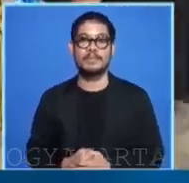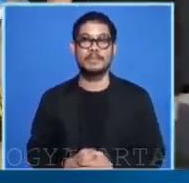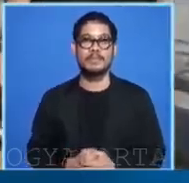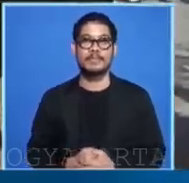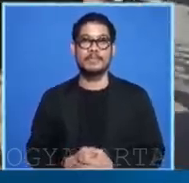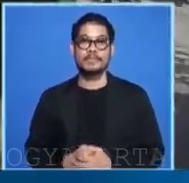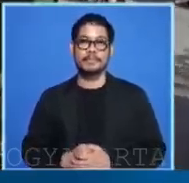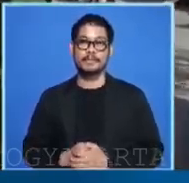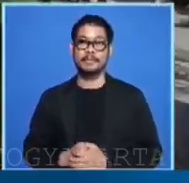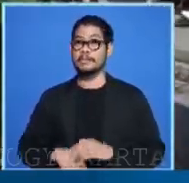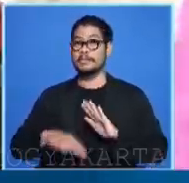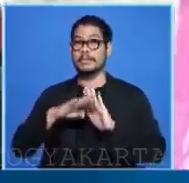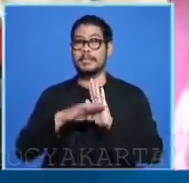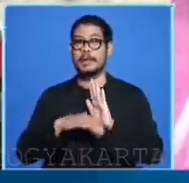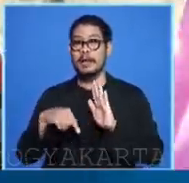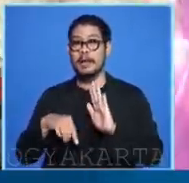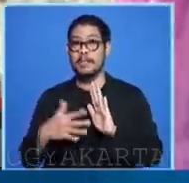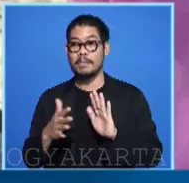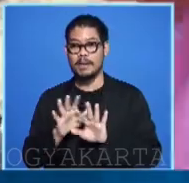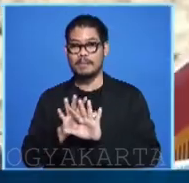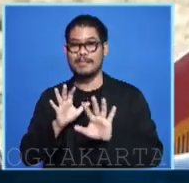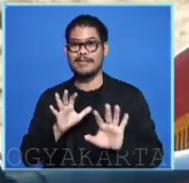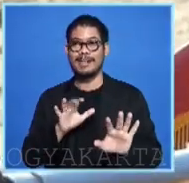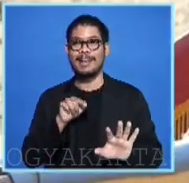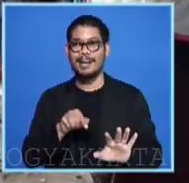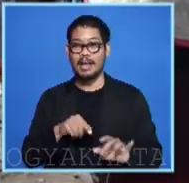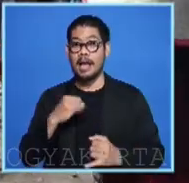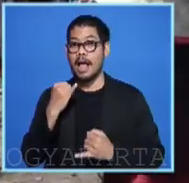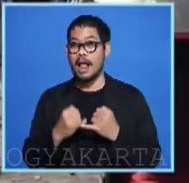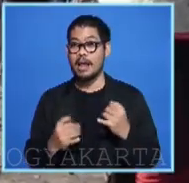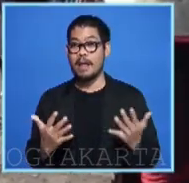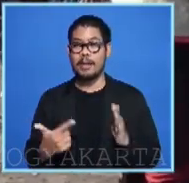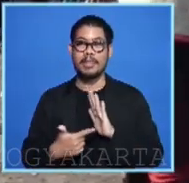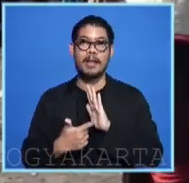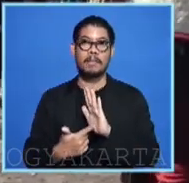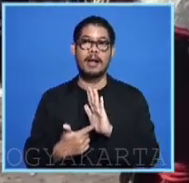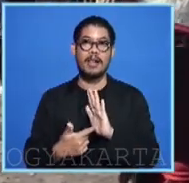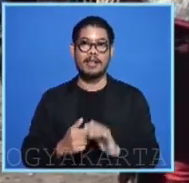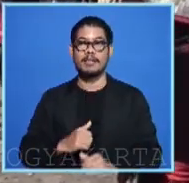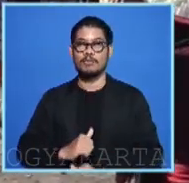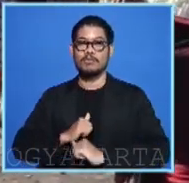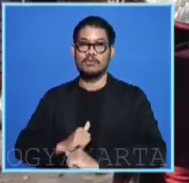Rangkaian kirab budaya Merti Dusun diakhiri dengan pementasan kesenian tradisional kuda lumping.